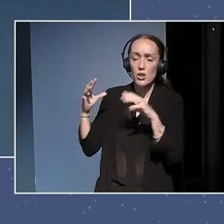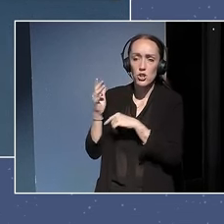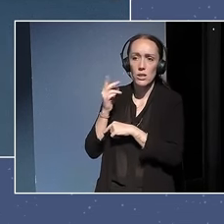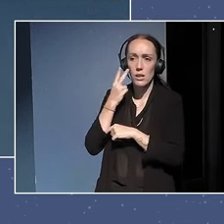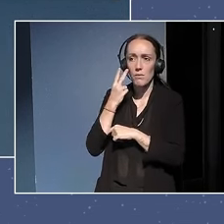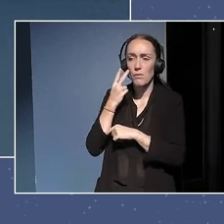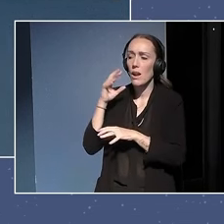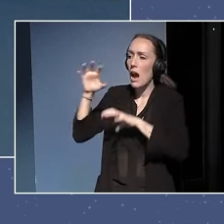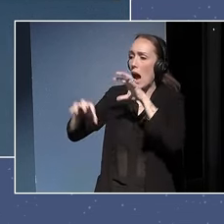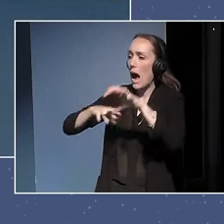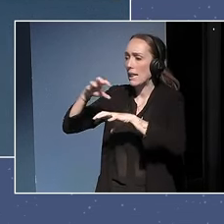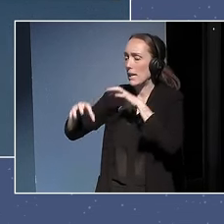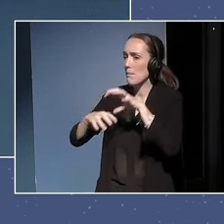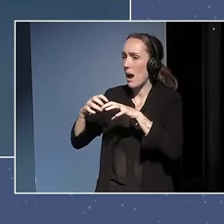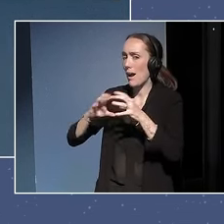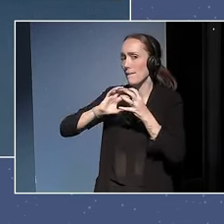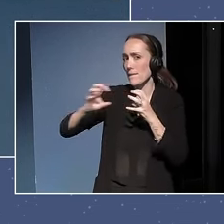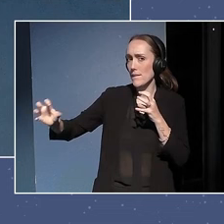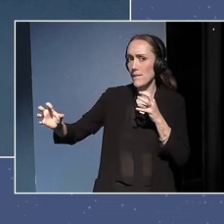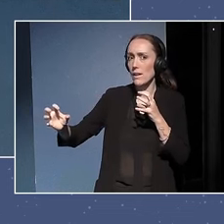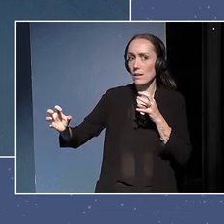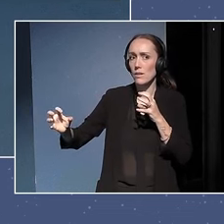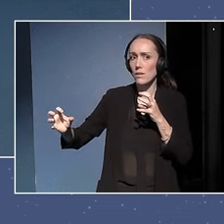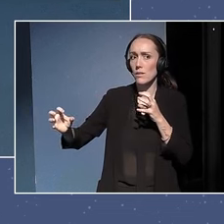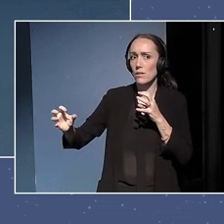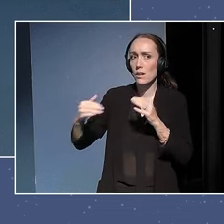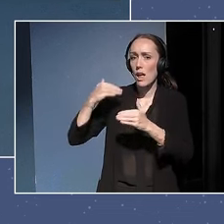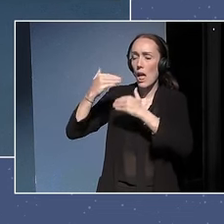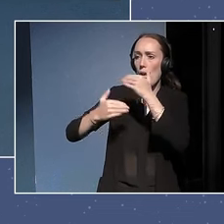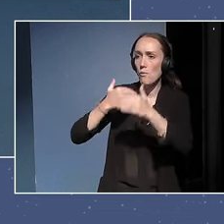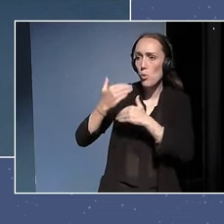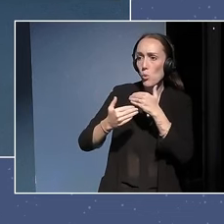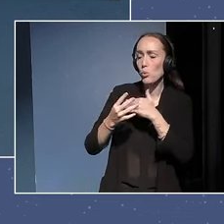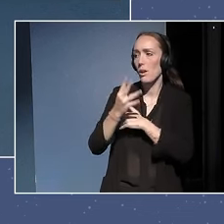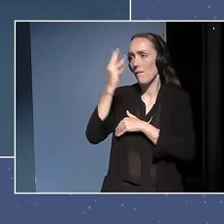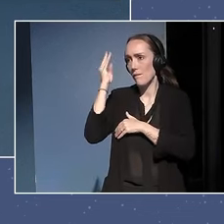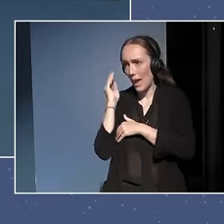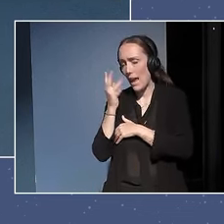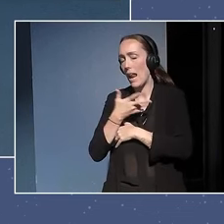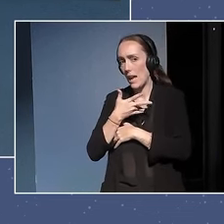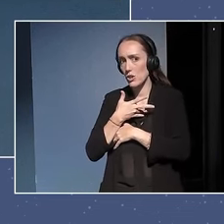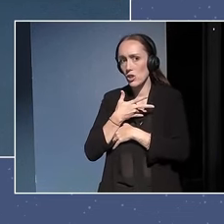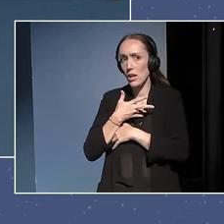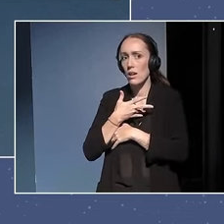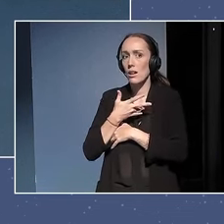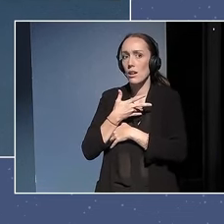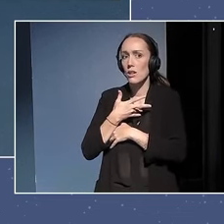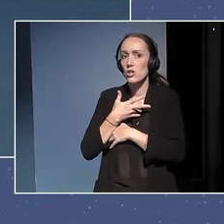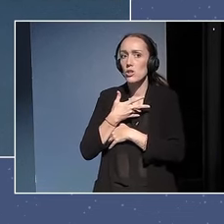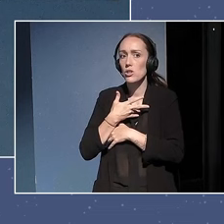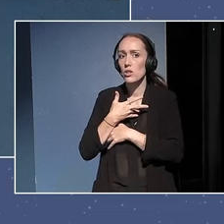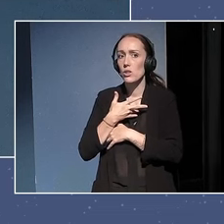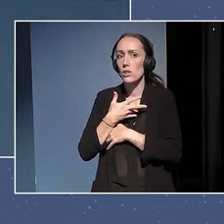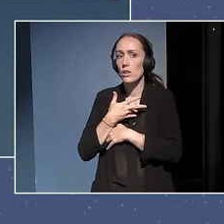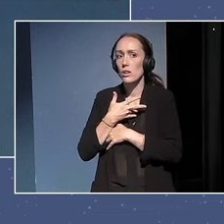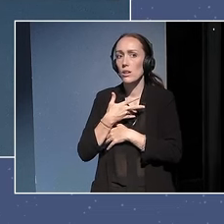vari animali che hanno evoluto cioè si sono evoluti Hanno sviluppato una vela e Tra questi c'è lanosa surus appunto un adrosauri